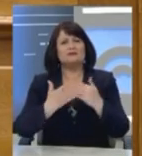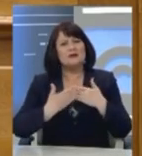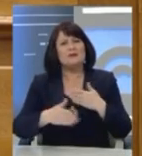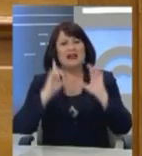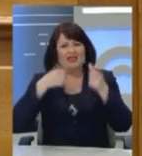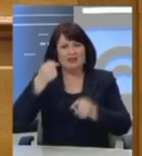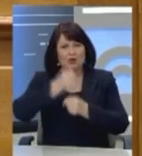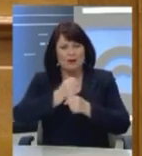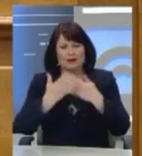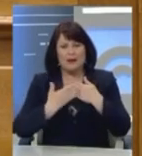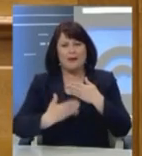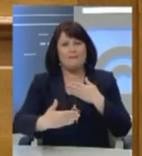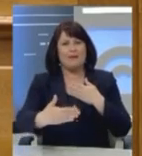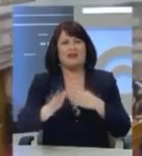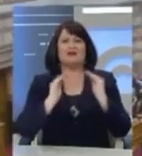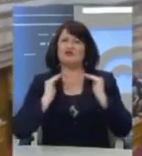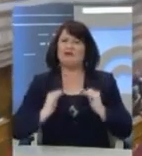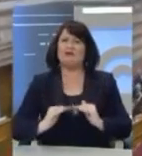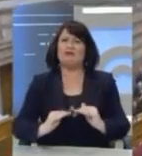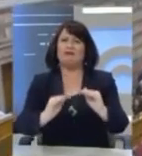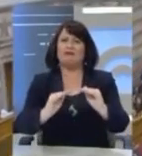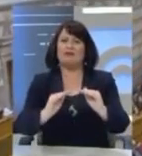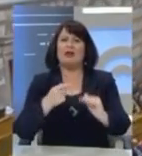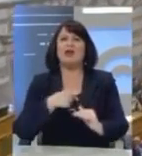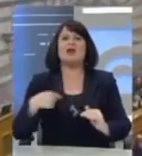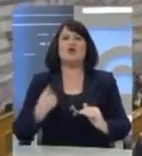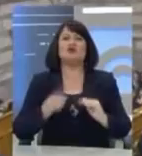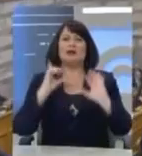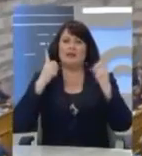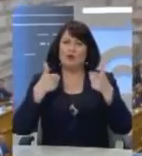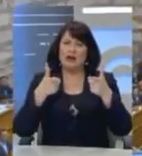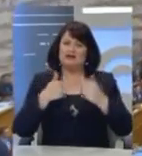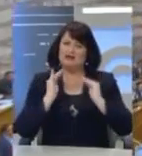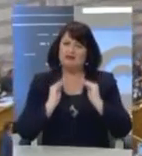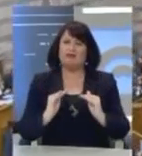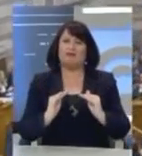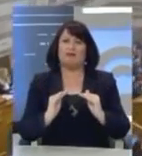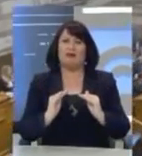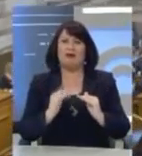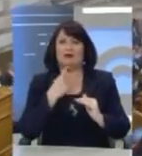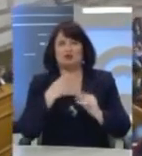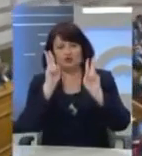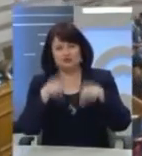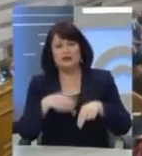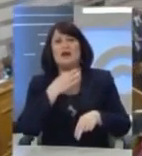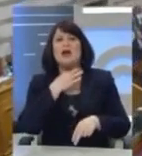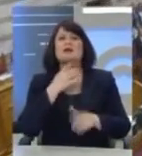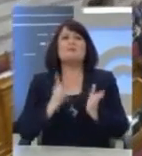τη μεταπολίτευση. Ως αρχηγός της Νέας Δημοκρατίας αναγνώρισε την ανάγκη